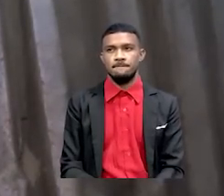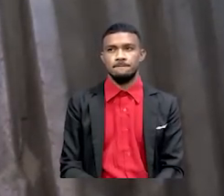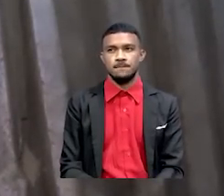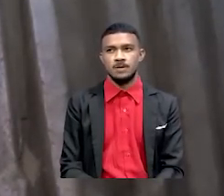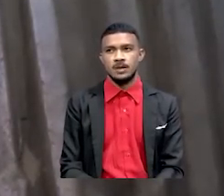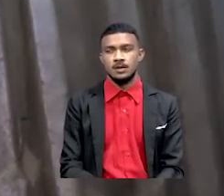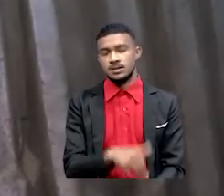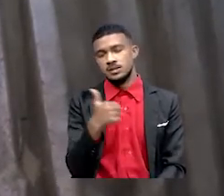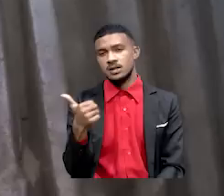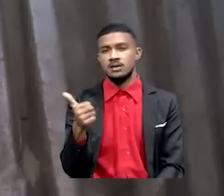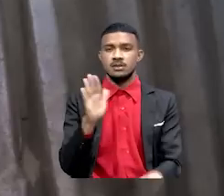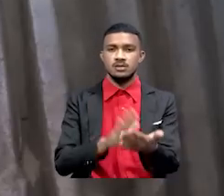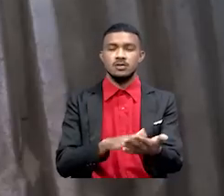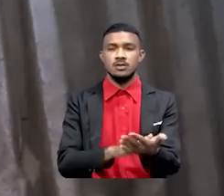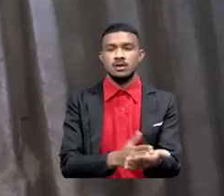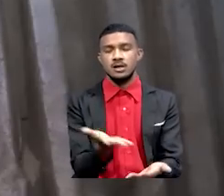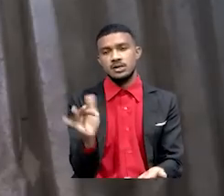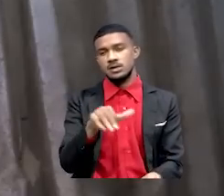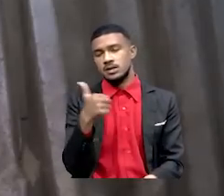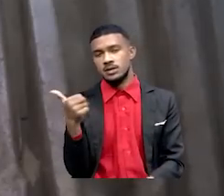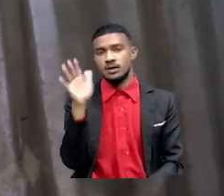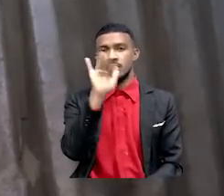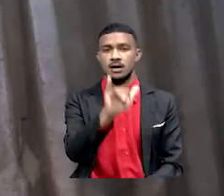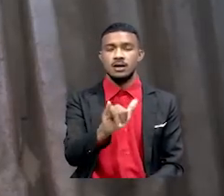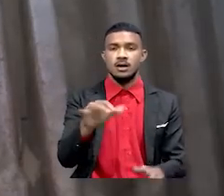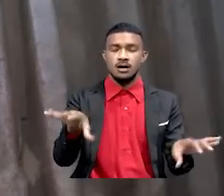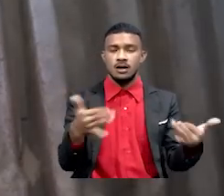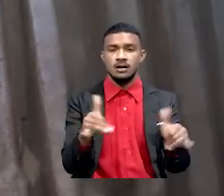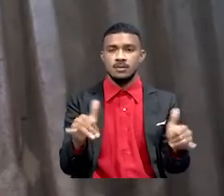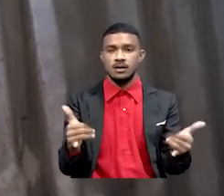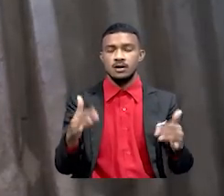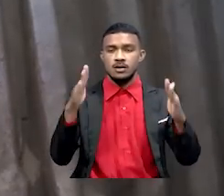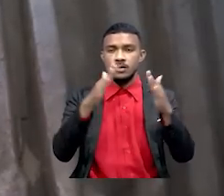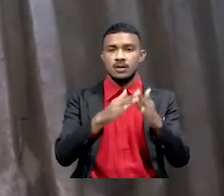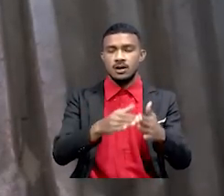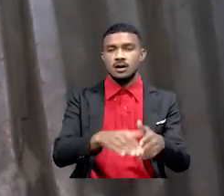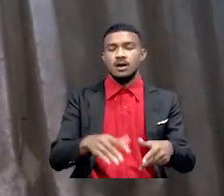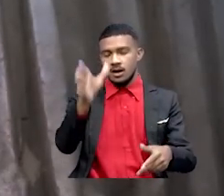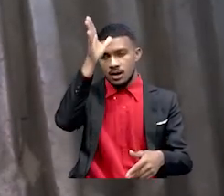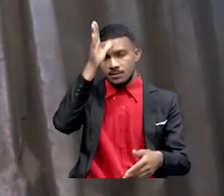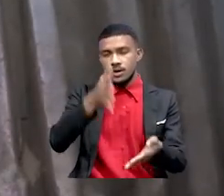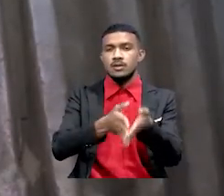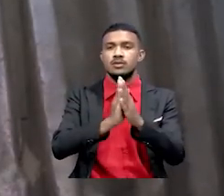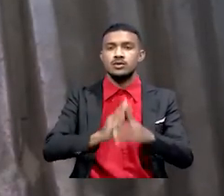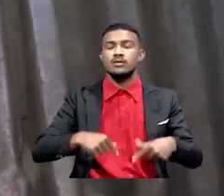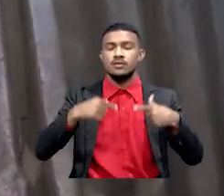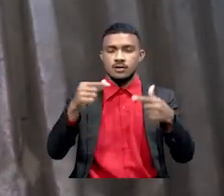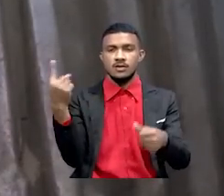balo escola balo hela li maruma masa kala kapa harai ki sin dia gusir persira mo so di hari ama hari tu ama